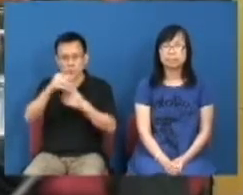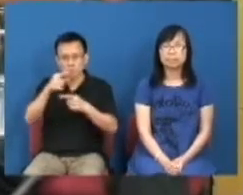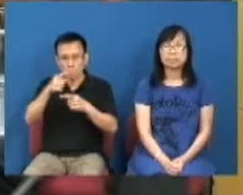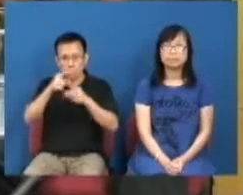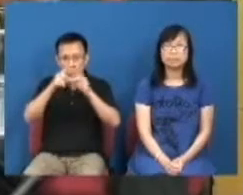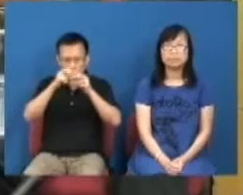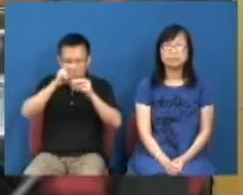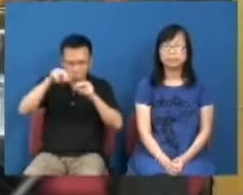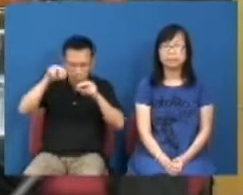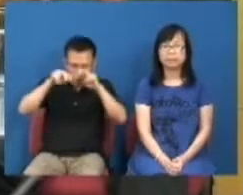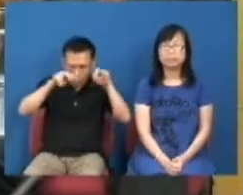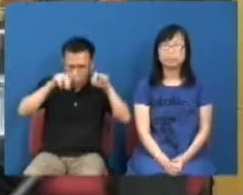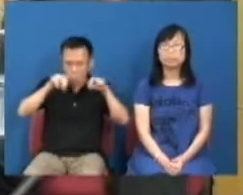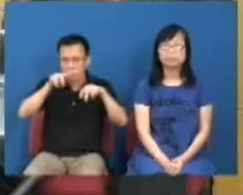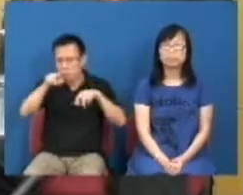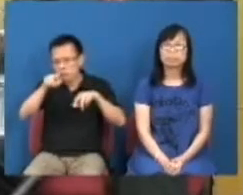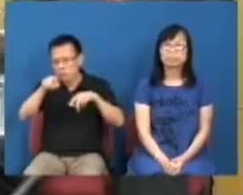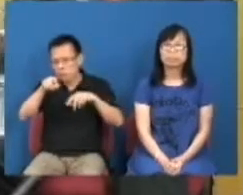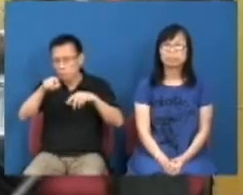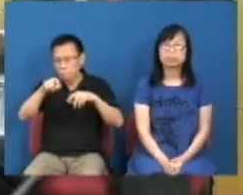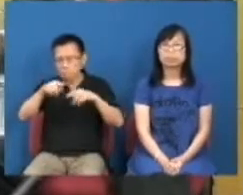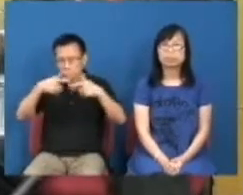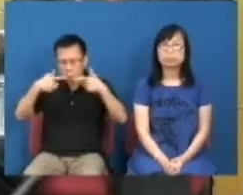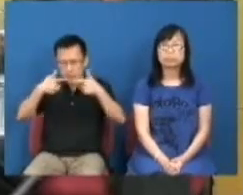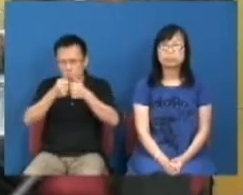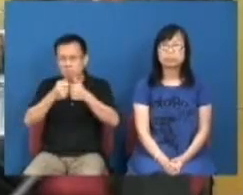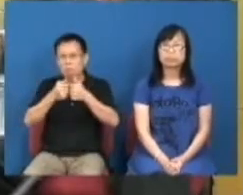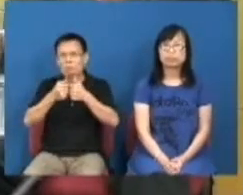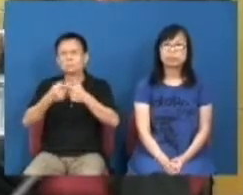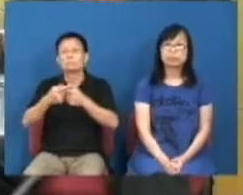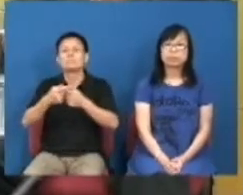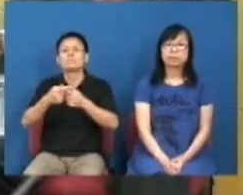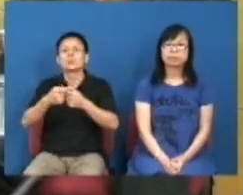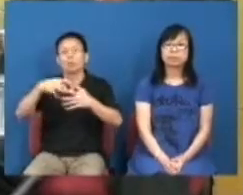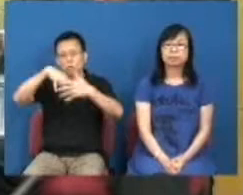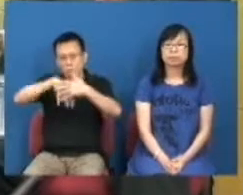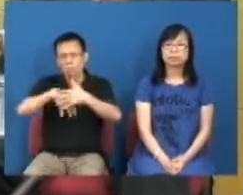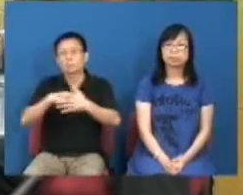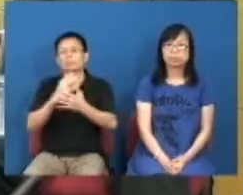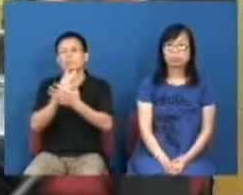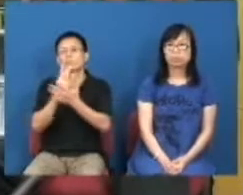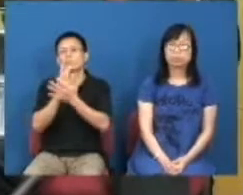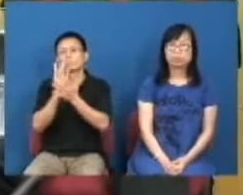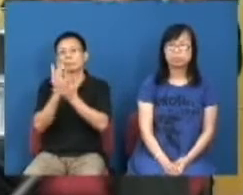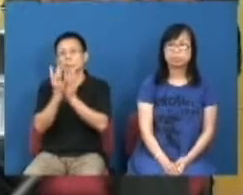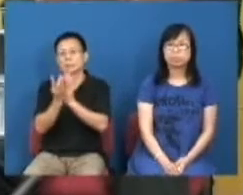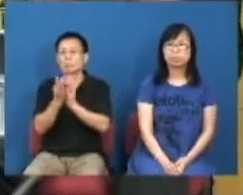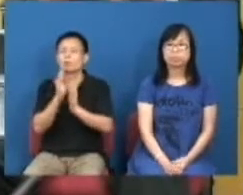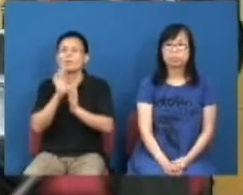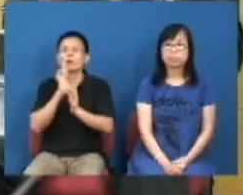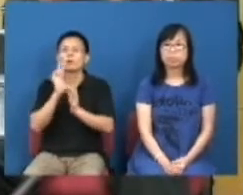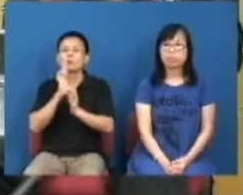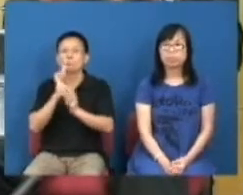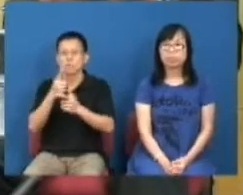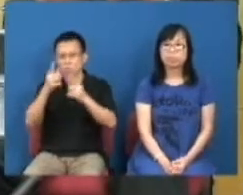核嚇，係咪用你嘅準則啊？咁裏頭就有好多嘅，咁譬如我係